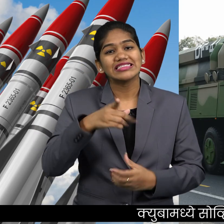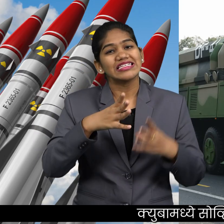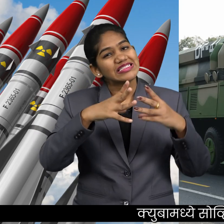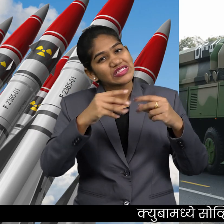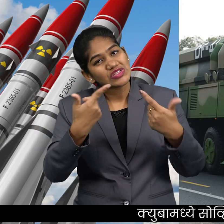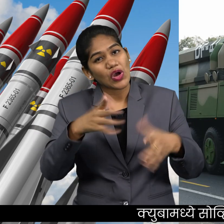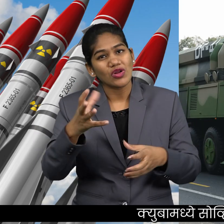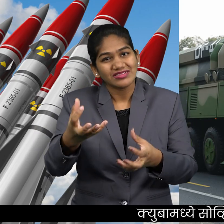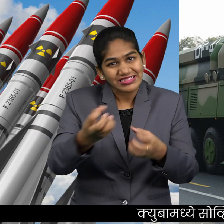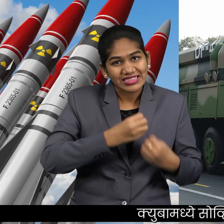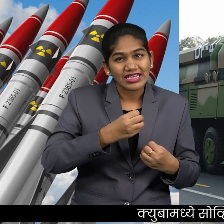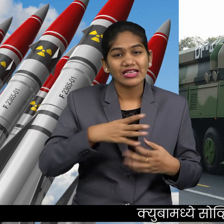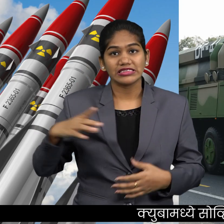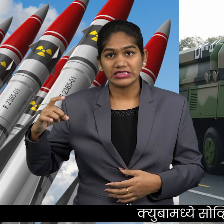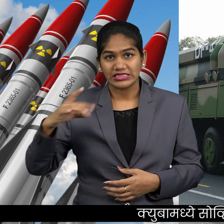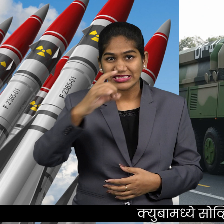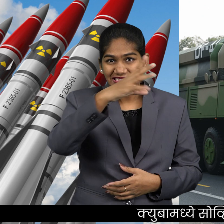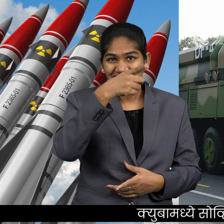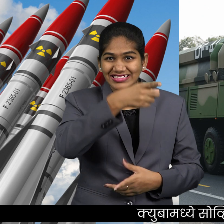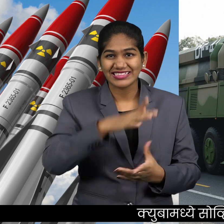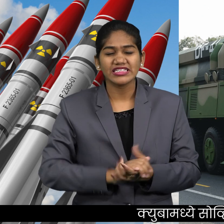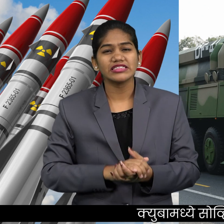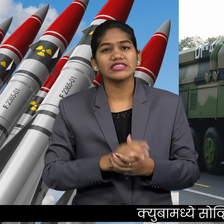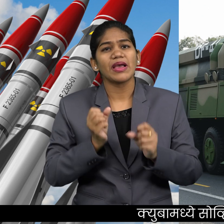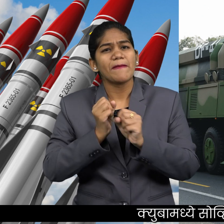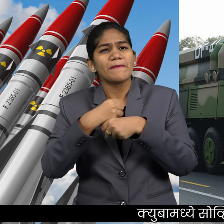क्युबामध्ये सॉव्हिएत क्षेपणास्त्र तयार करणे